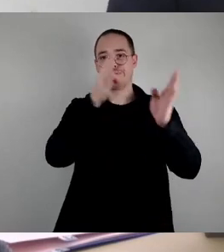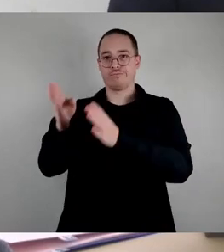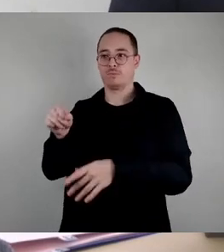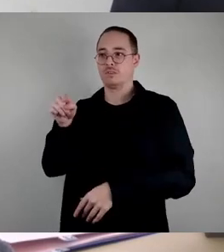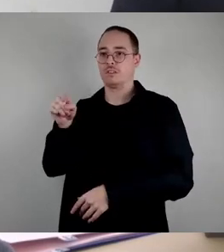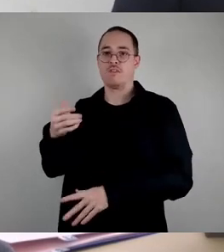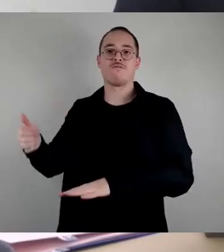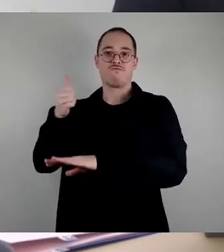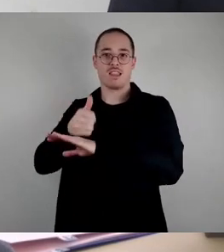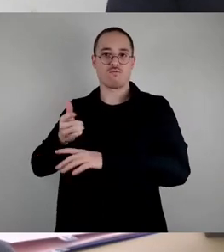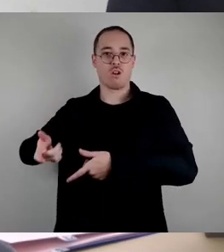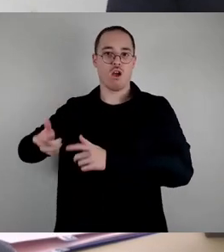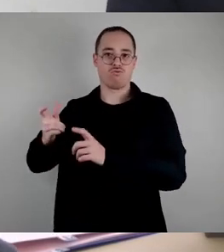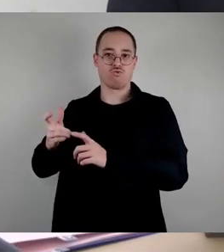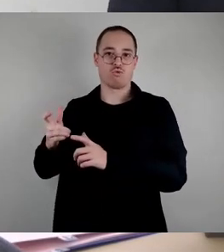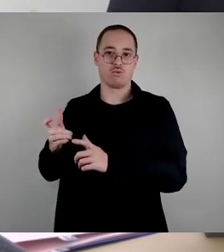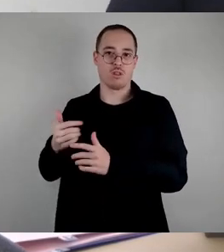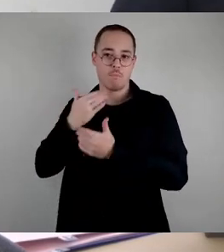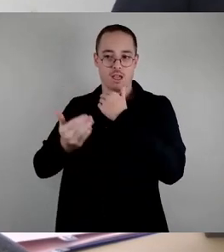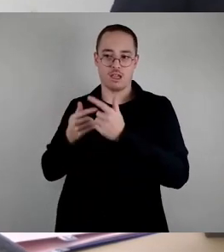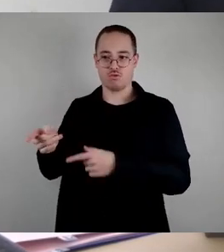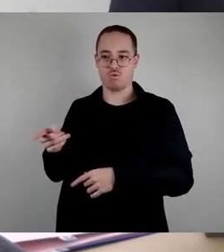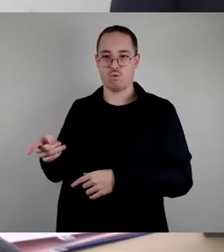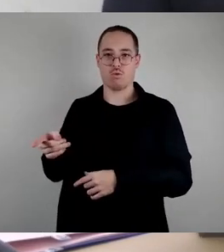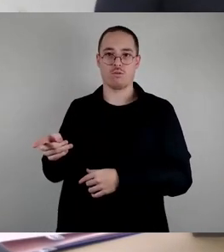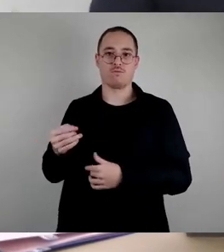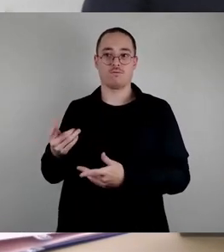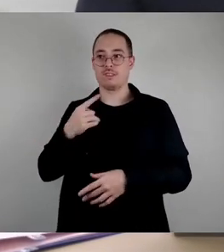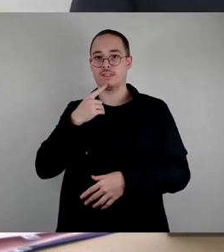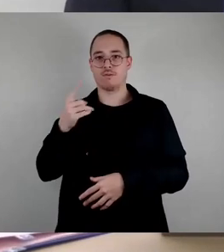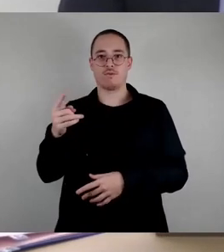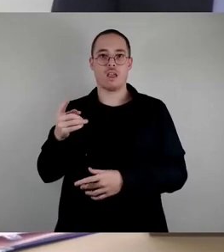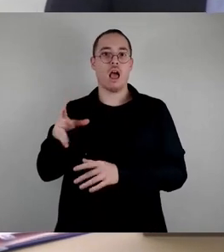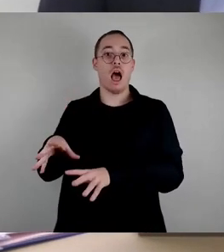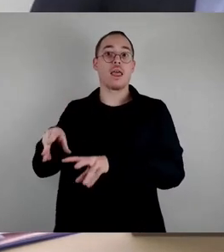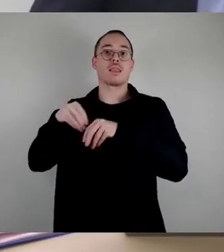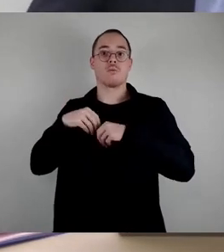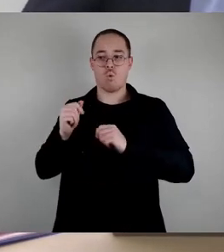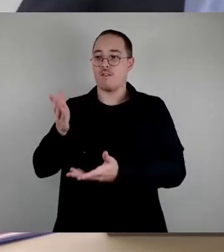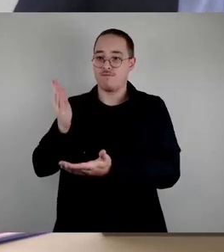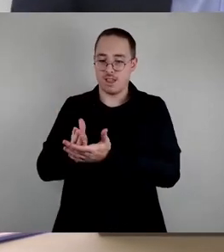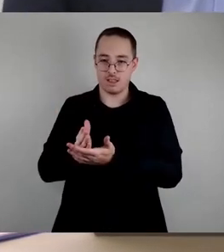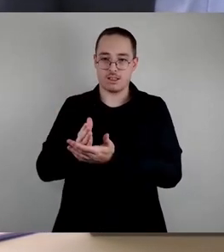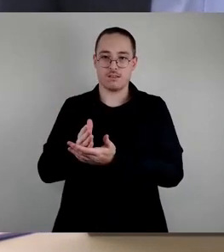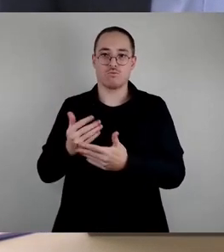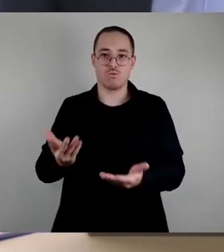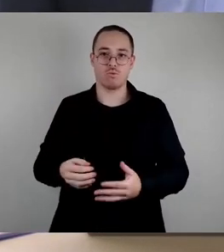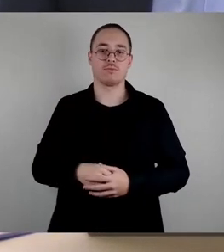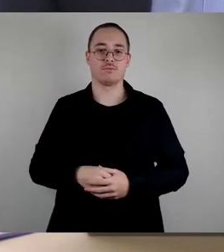negativ. Wird der Ausschussbericht angenommen, sind wir zu Ende. Wird er nicht angenommen, stimmen wir dann über den Antrag ab. So wäre das